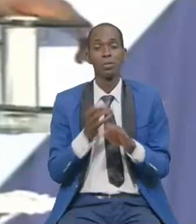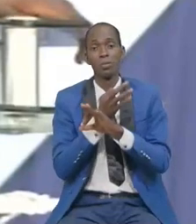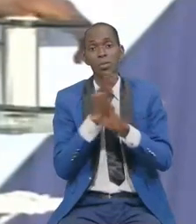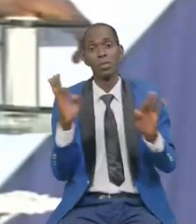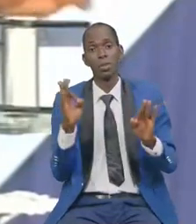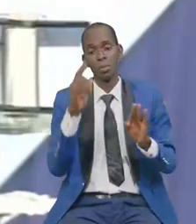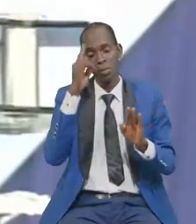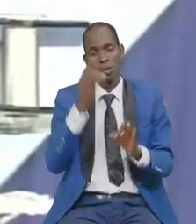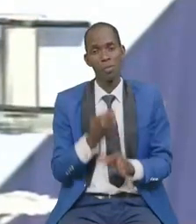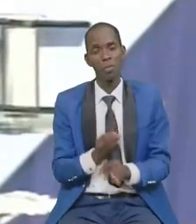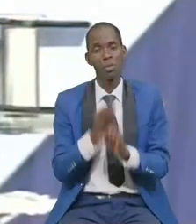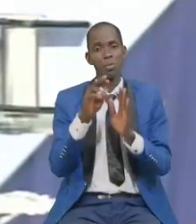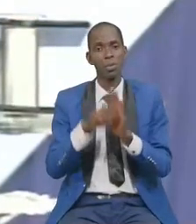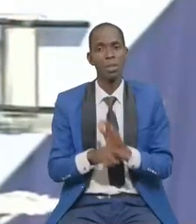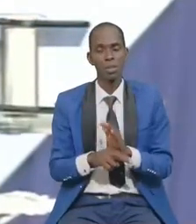Par le Seigneur,